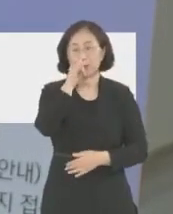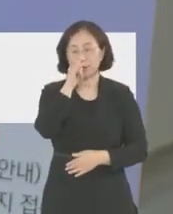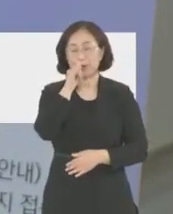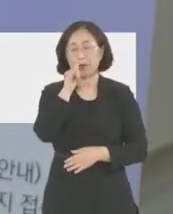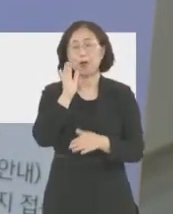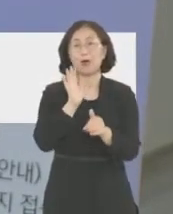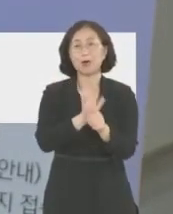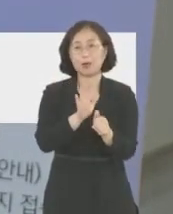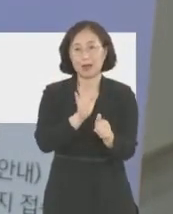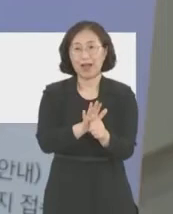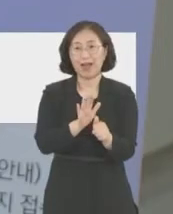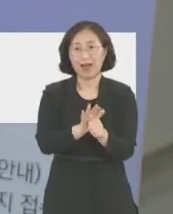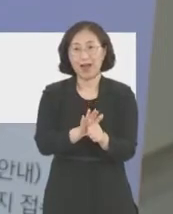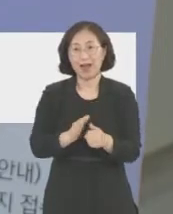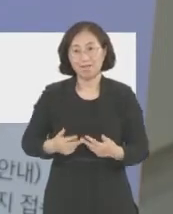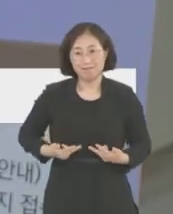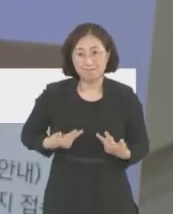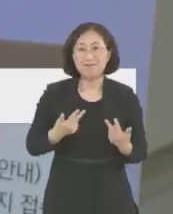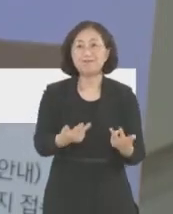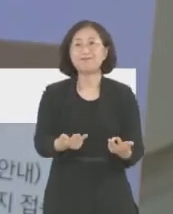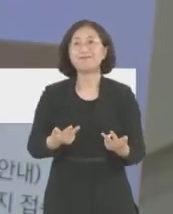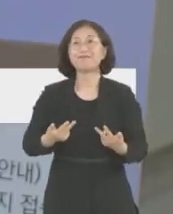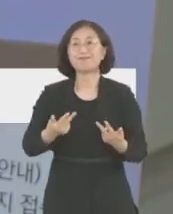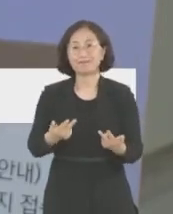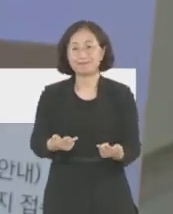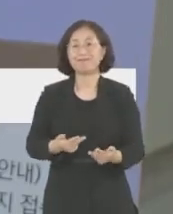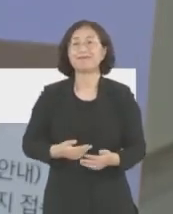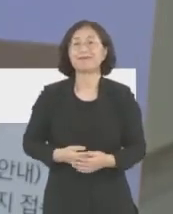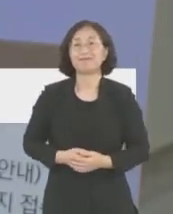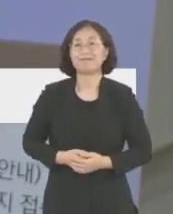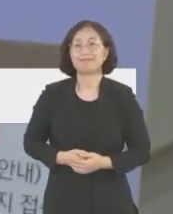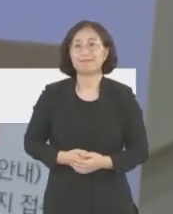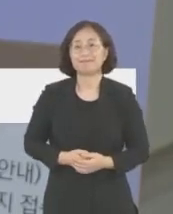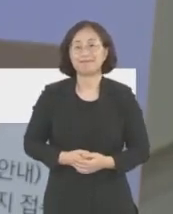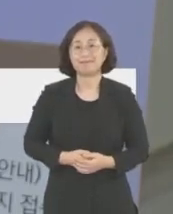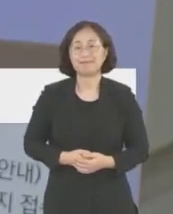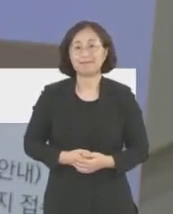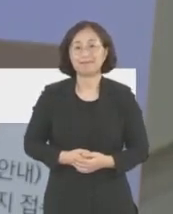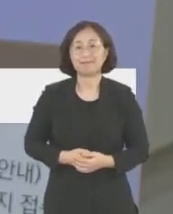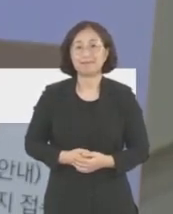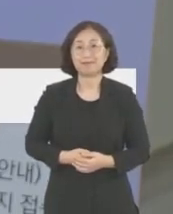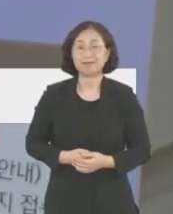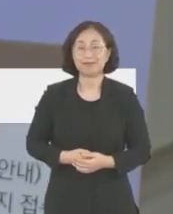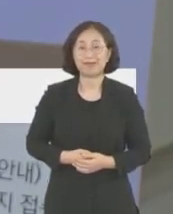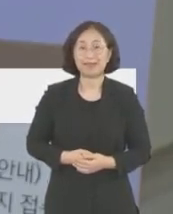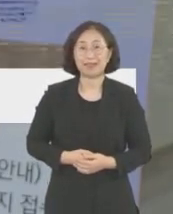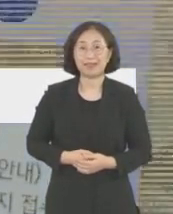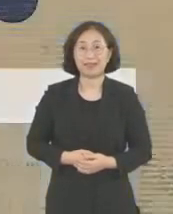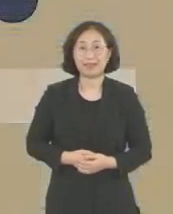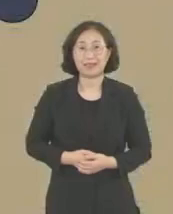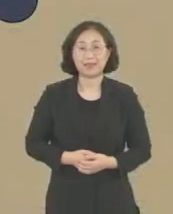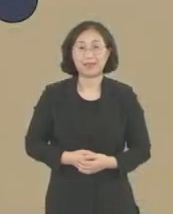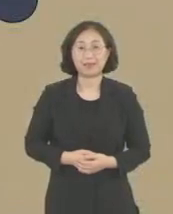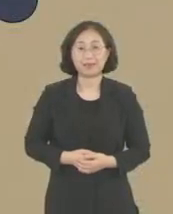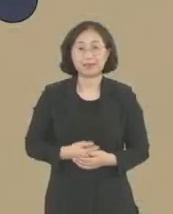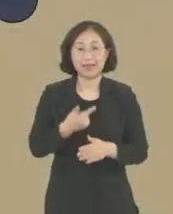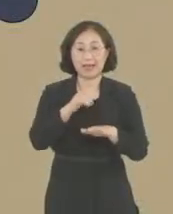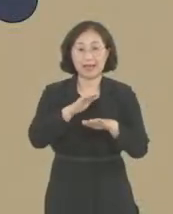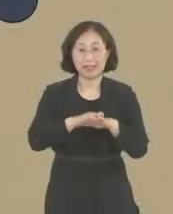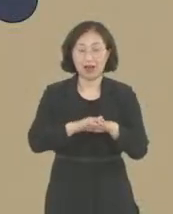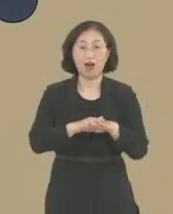그렇게 열과 성의를 다해서 제가 봉사를 할 수 있는 그런 바람이 되고 싶습니다 대전